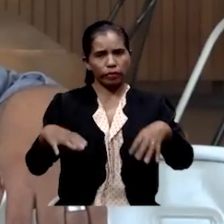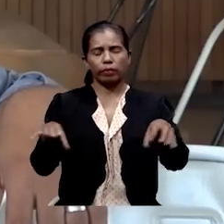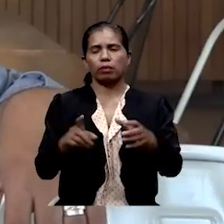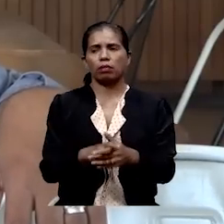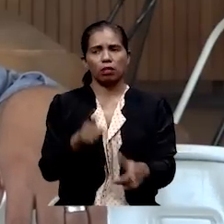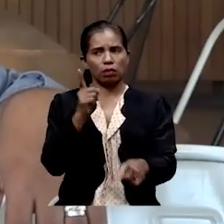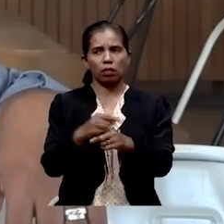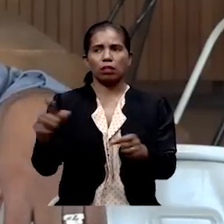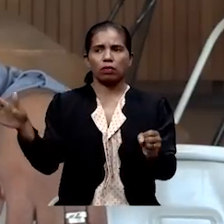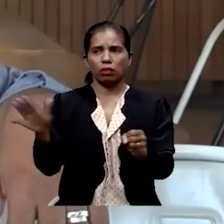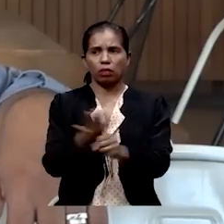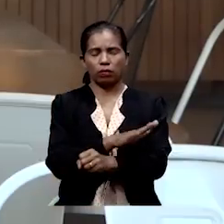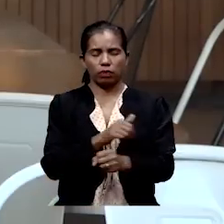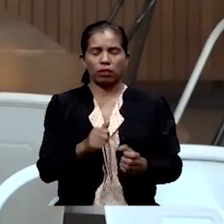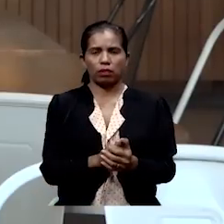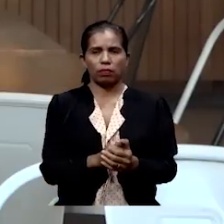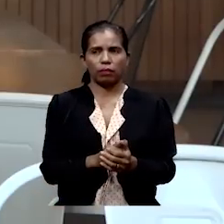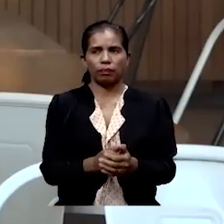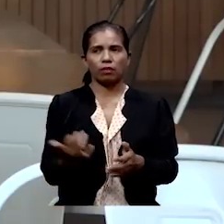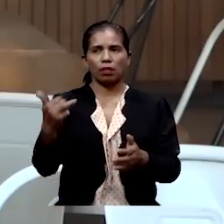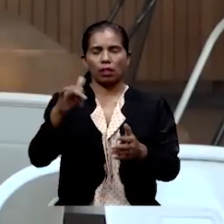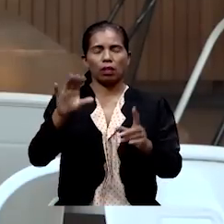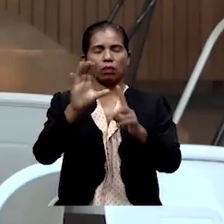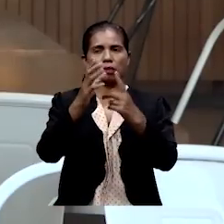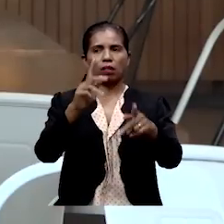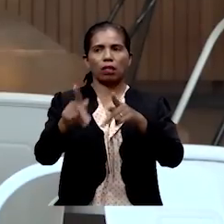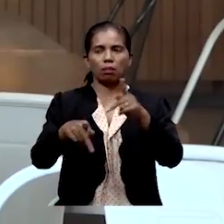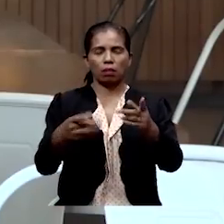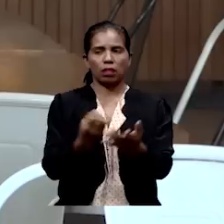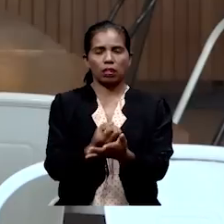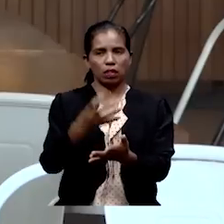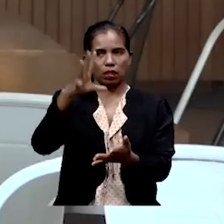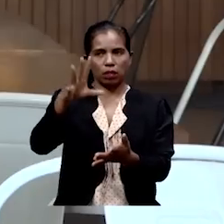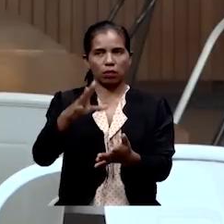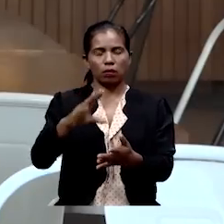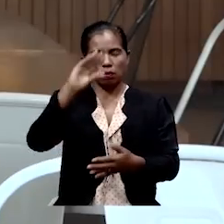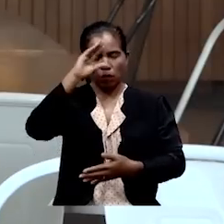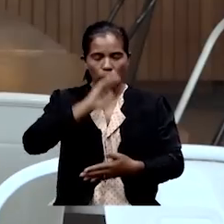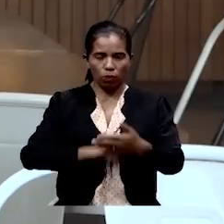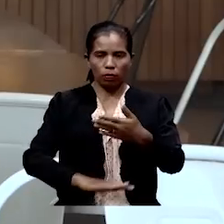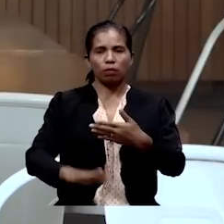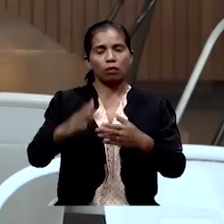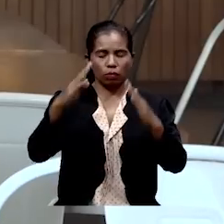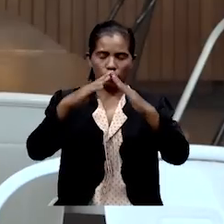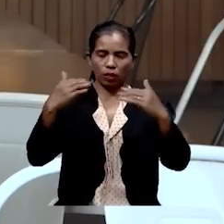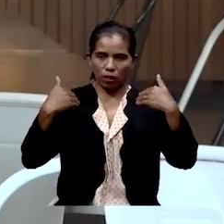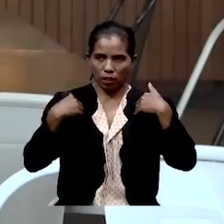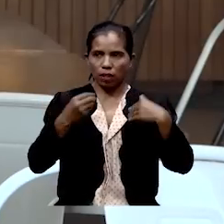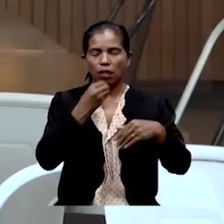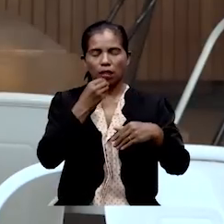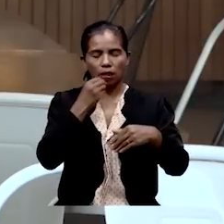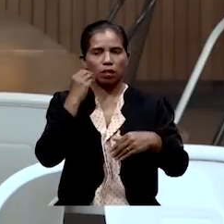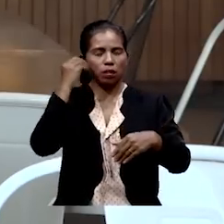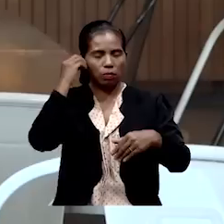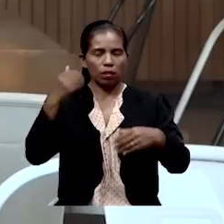week, full day, full month. Sosio-kulturalmente emang ini riku tambah serang. Mereka semua umat iha, iha iha umat, dia iha rai parhalo